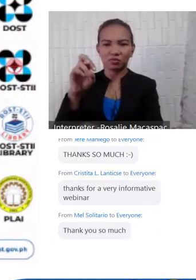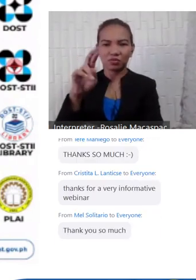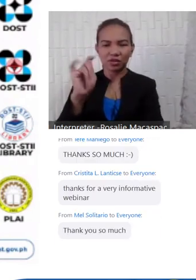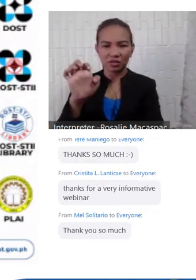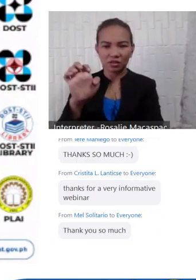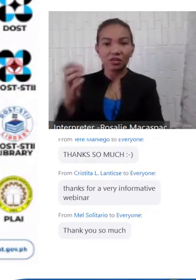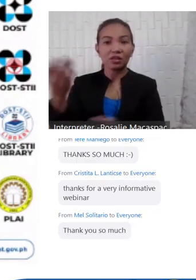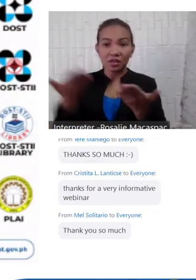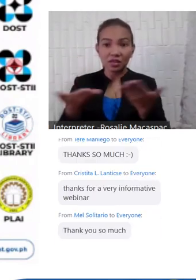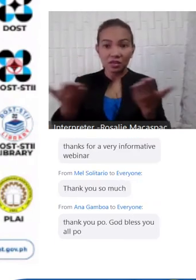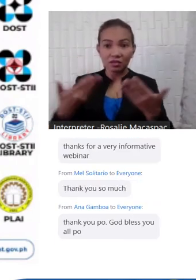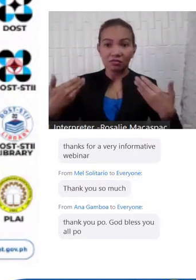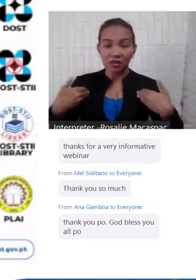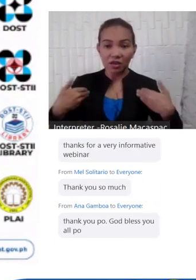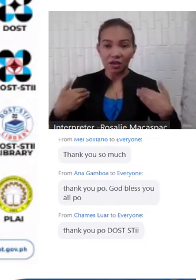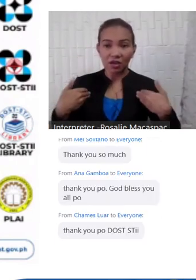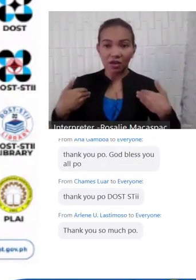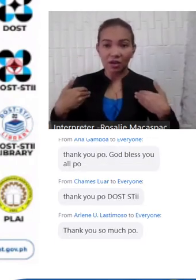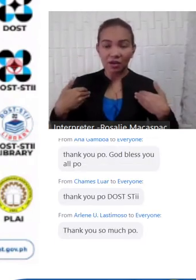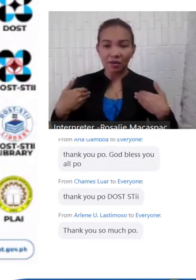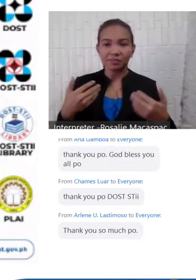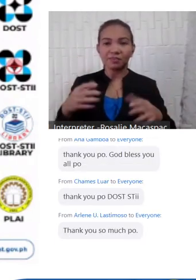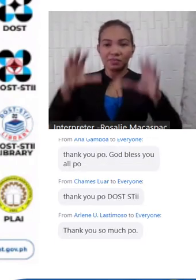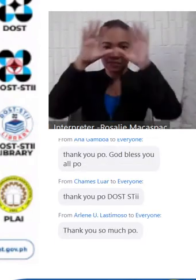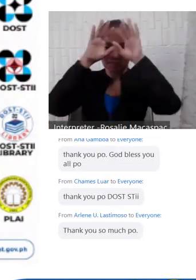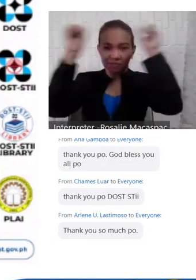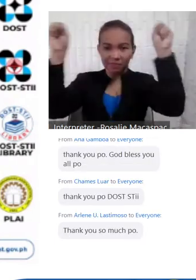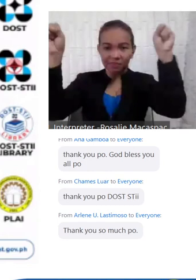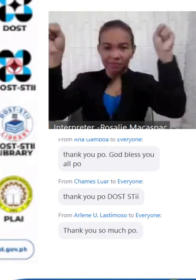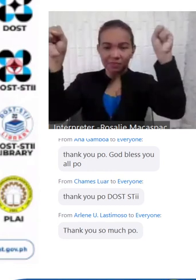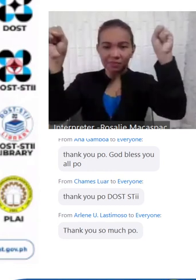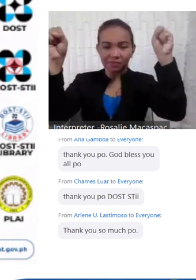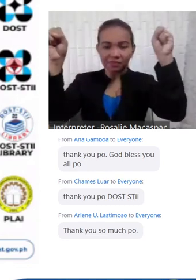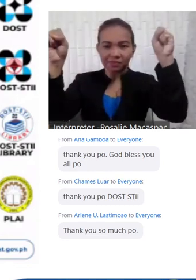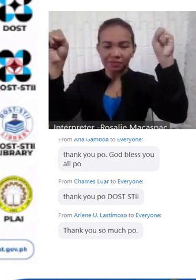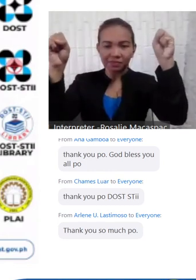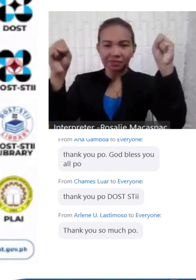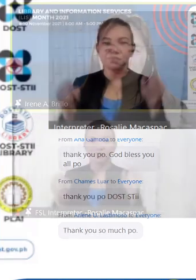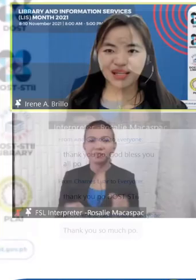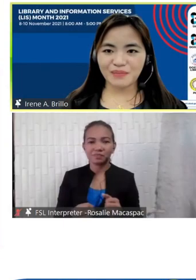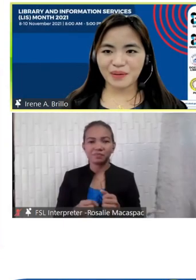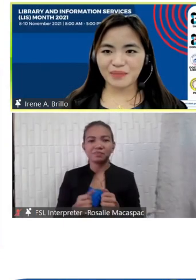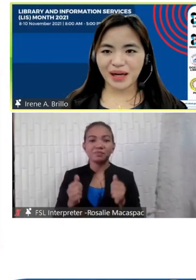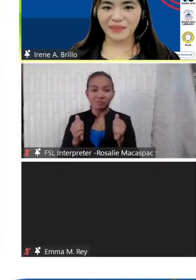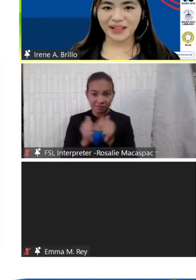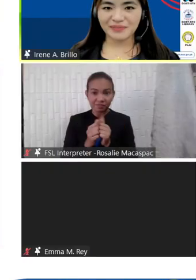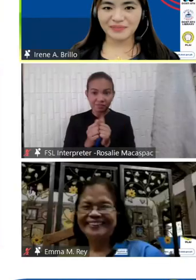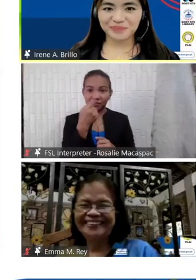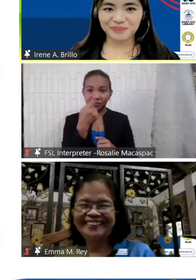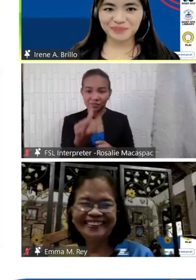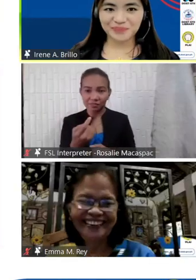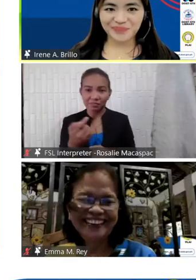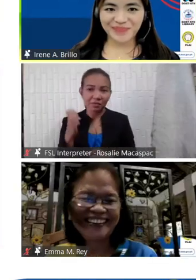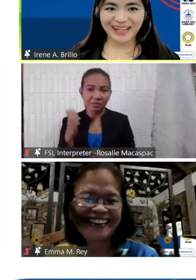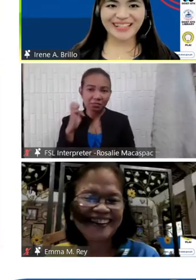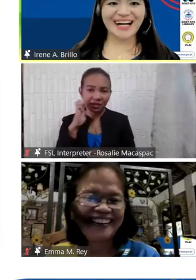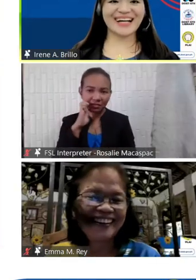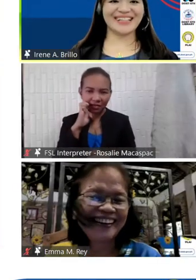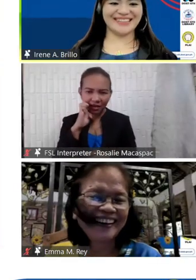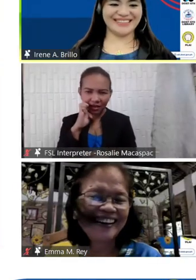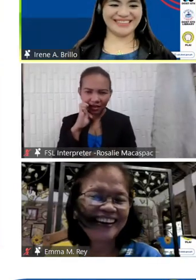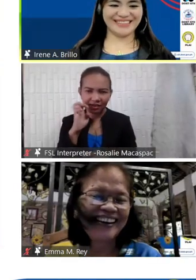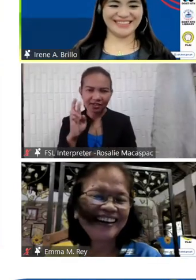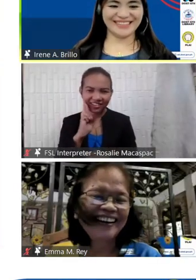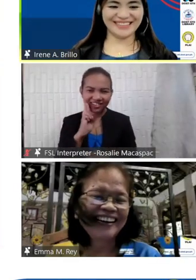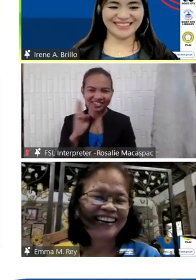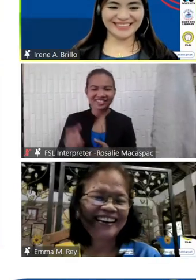butihing president, ayan, in behalf of PLAI, would you like to say something, Ma'am Emma?